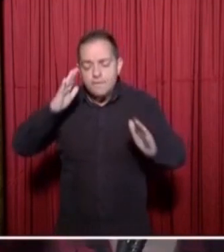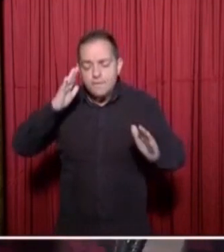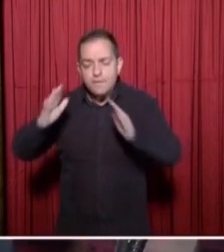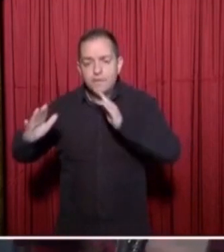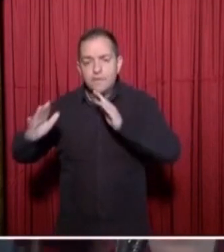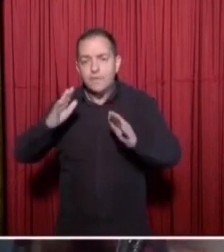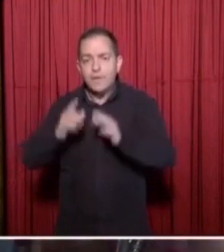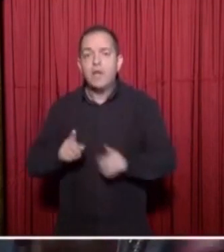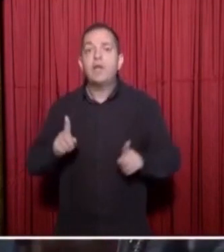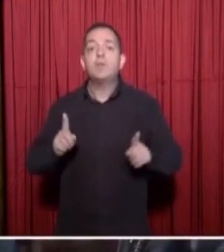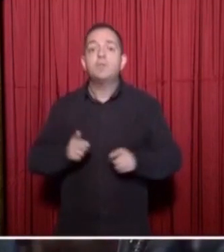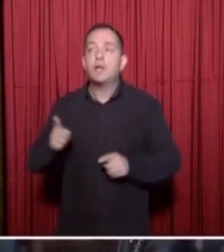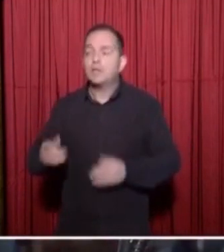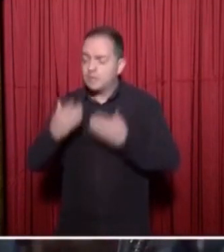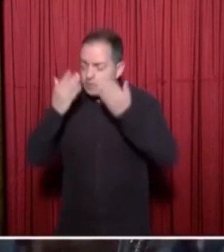παραθώμεθα.